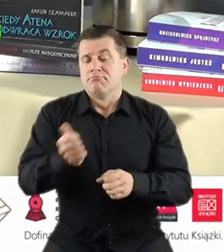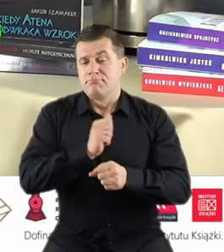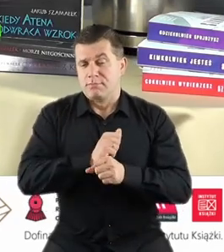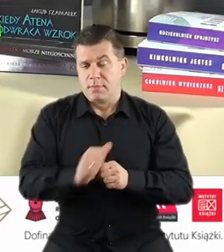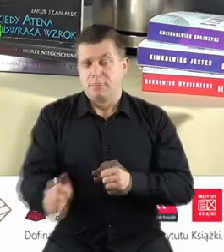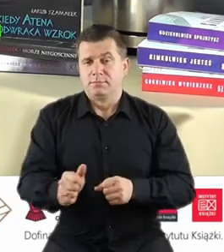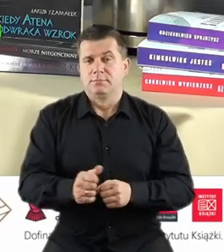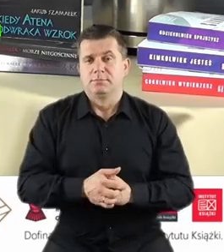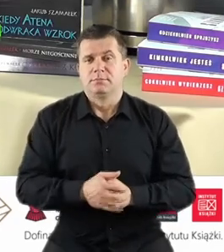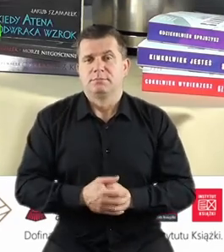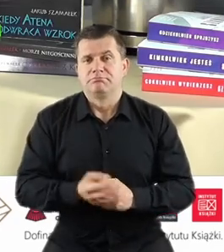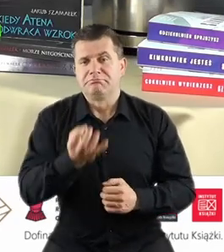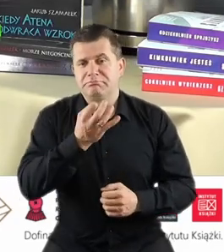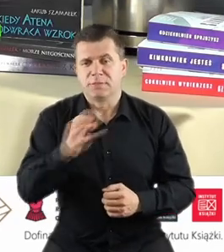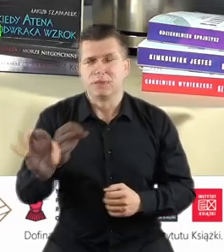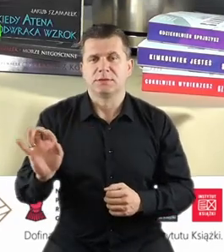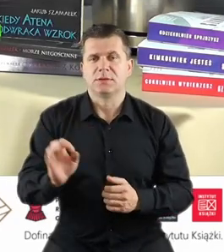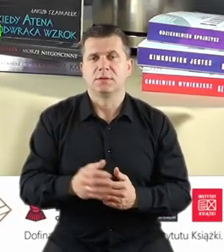Harris, który jest